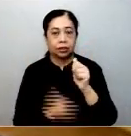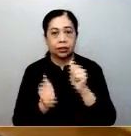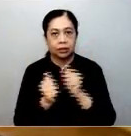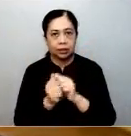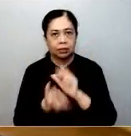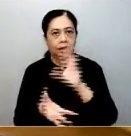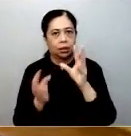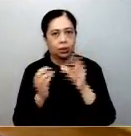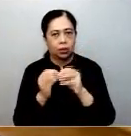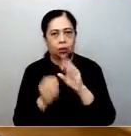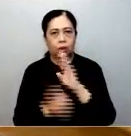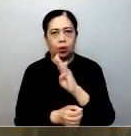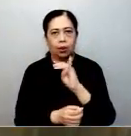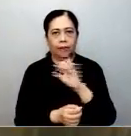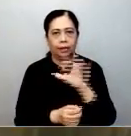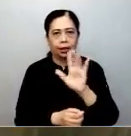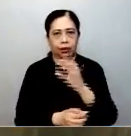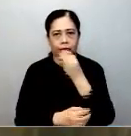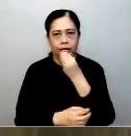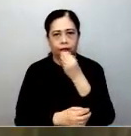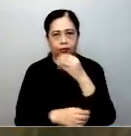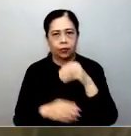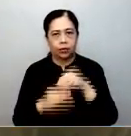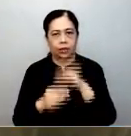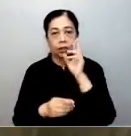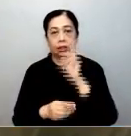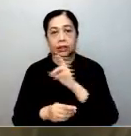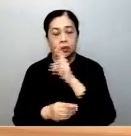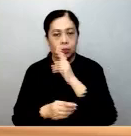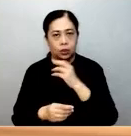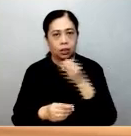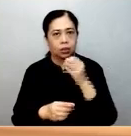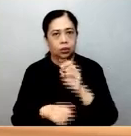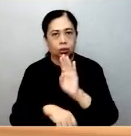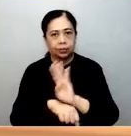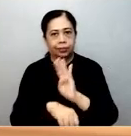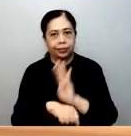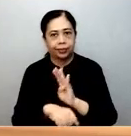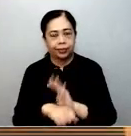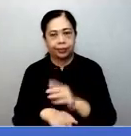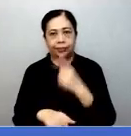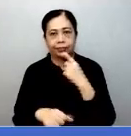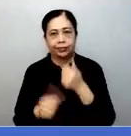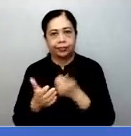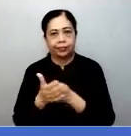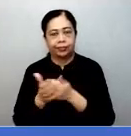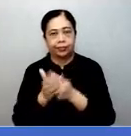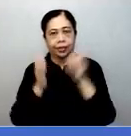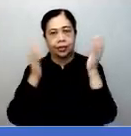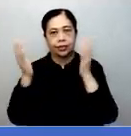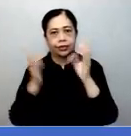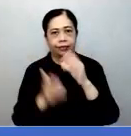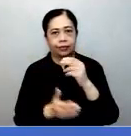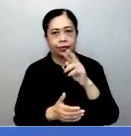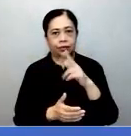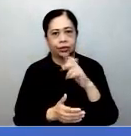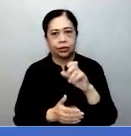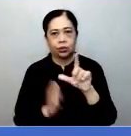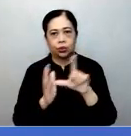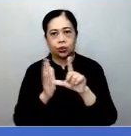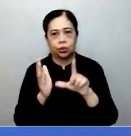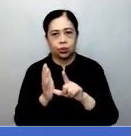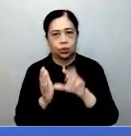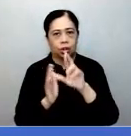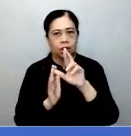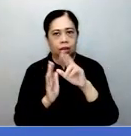kabuuang bill sa pagkain mo sa isang restaurant o establishment. Ayon sa Service Charge Law o